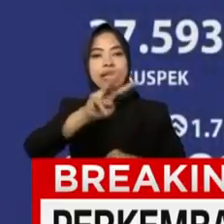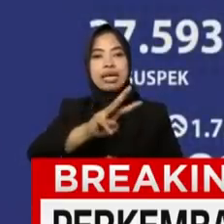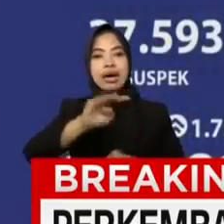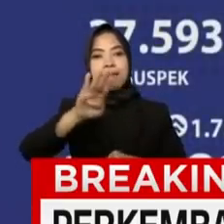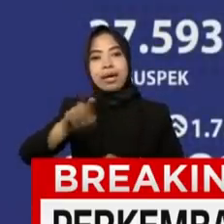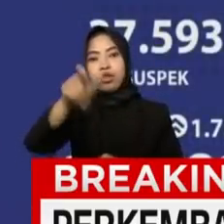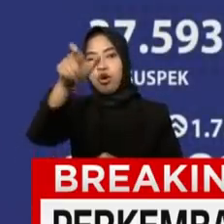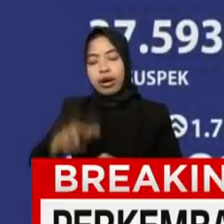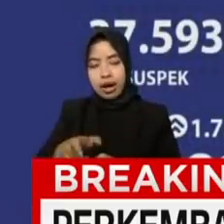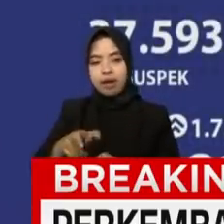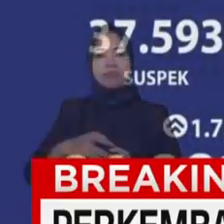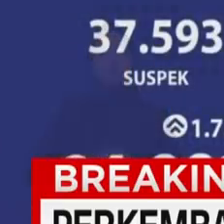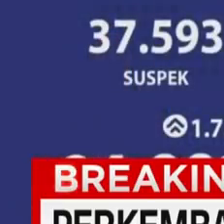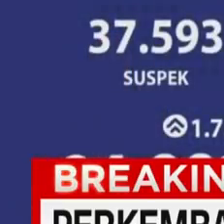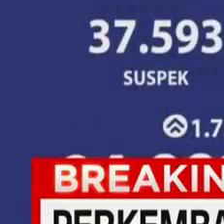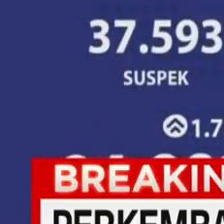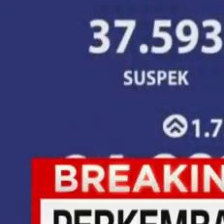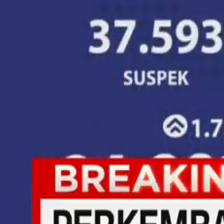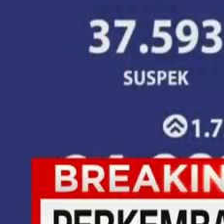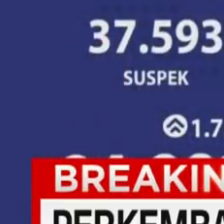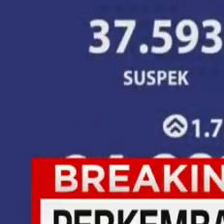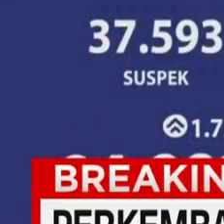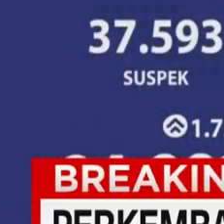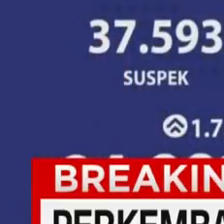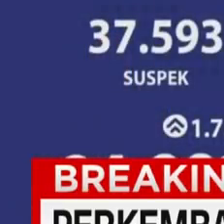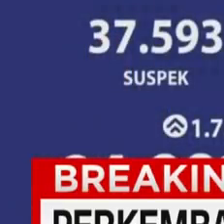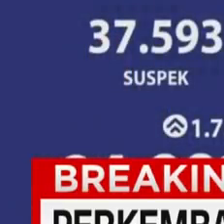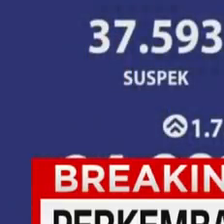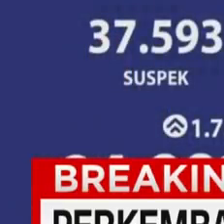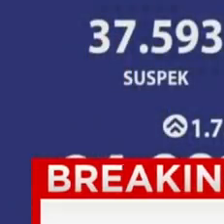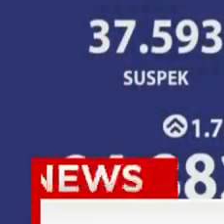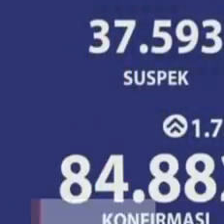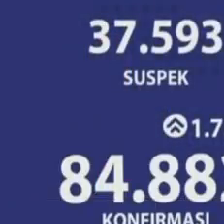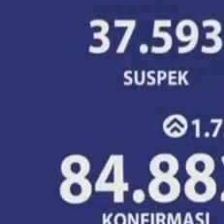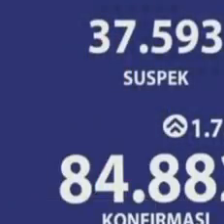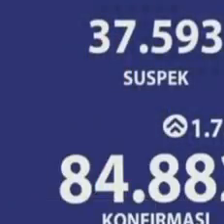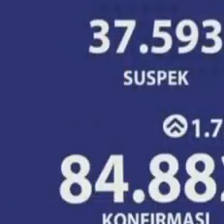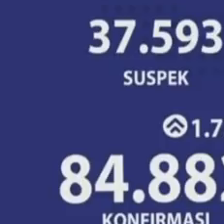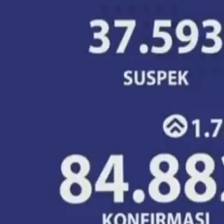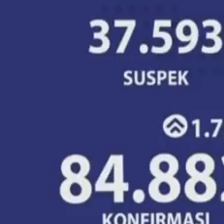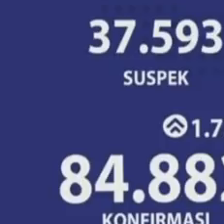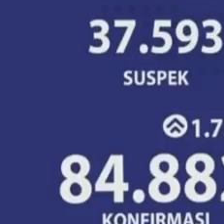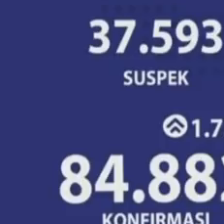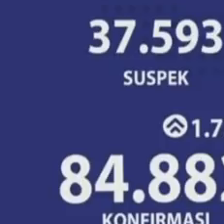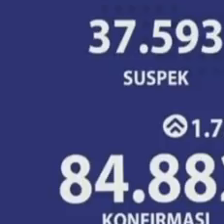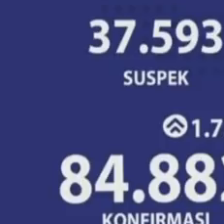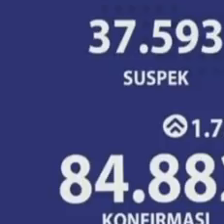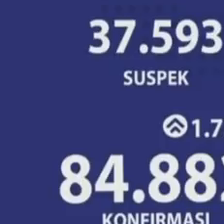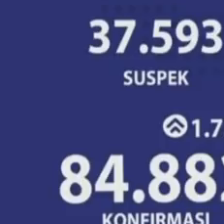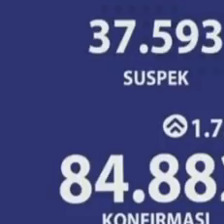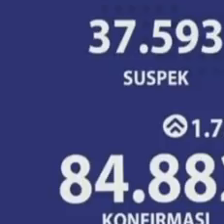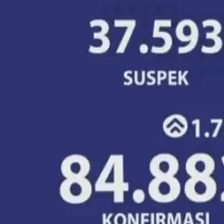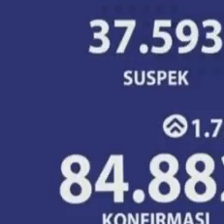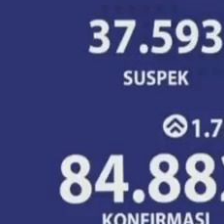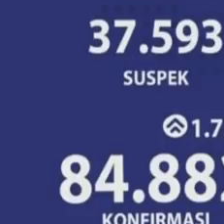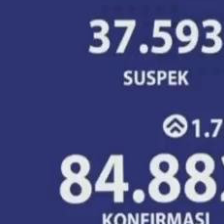1434 orang sehingga total kasus sembuh menjadi 40 3268